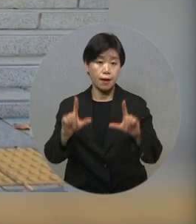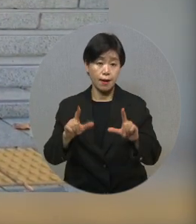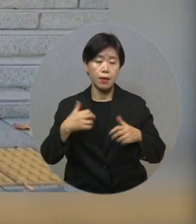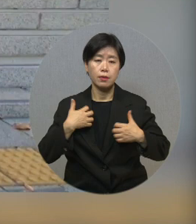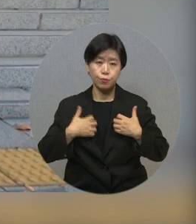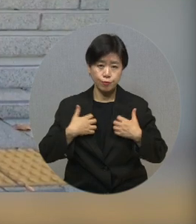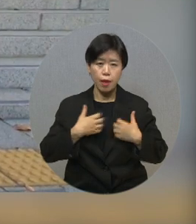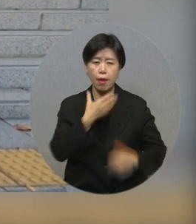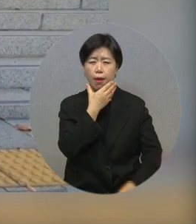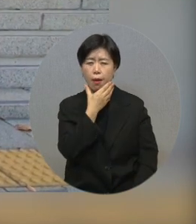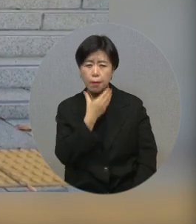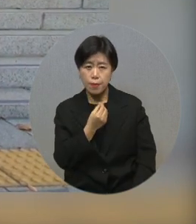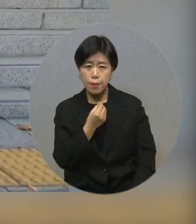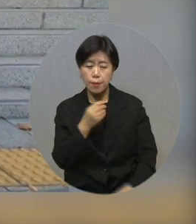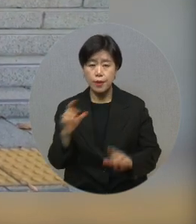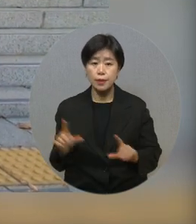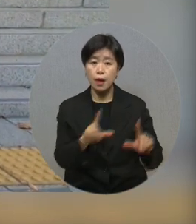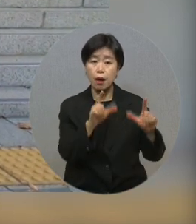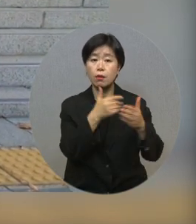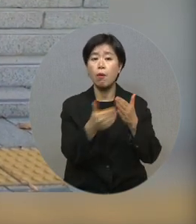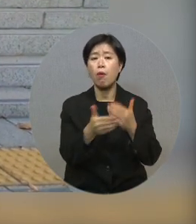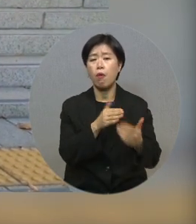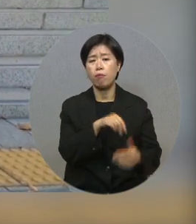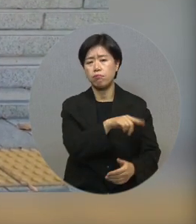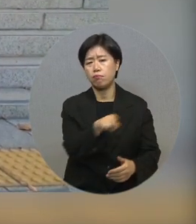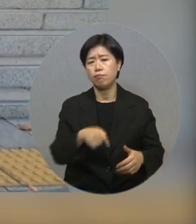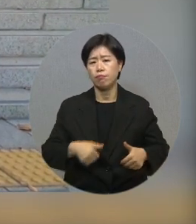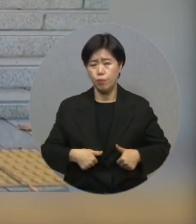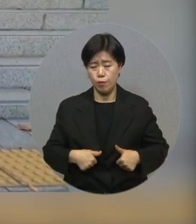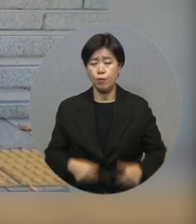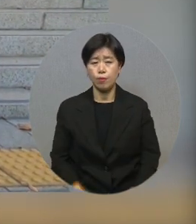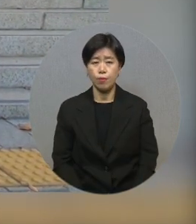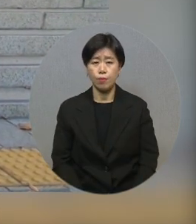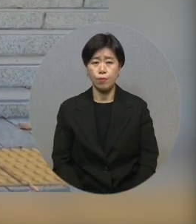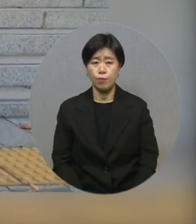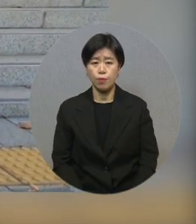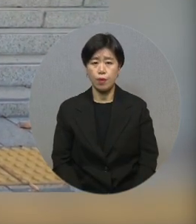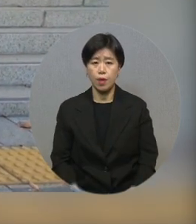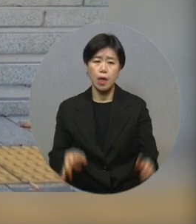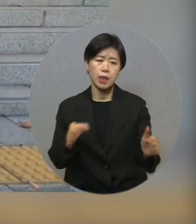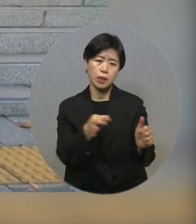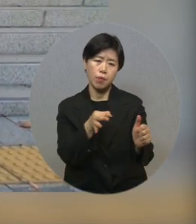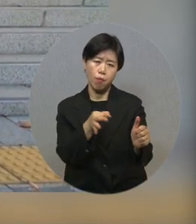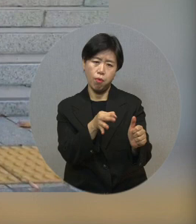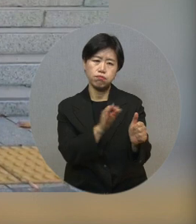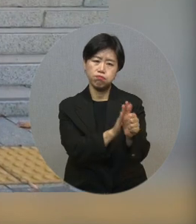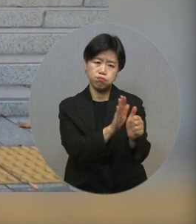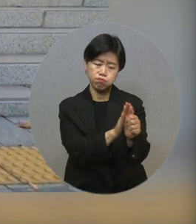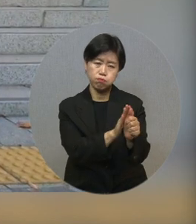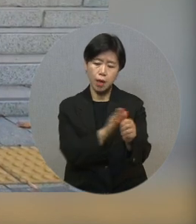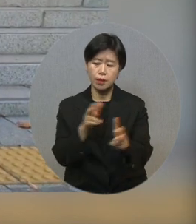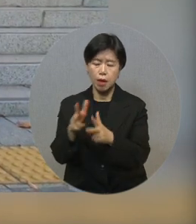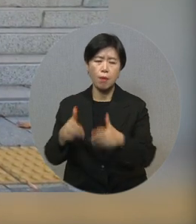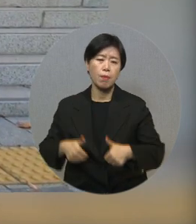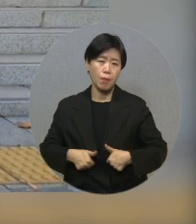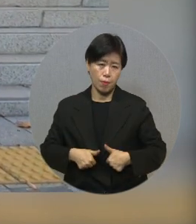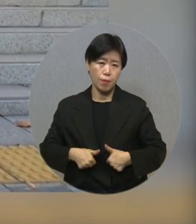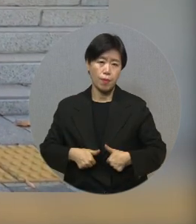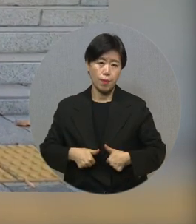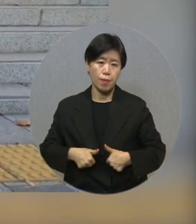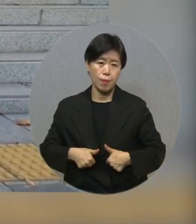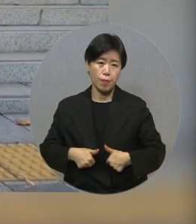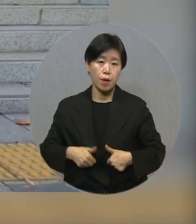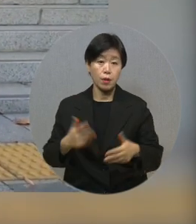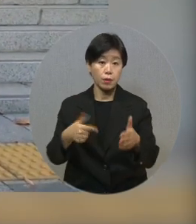즐겁게 행복을 살아보는 경험을 해볼 수 있도록 지원해 줄 수 있는 사업이 필요하다는 얘기죠. 그러기